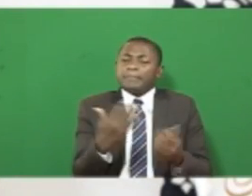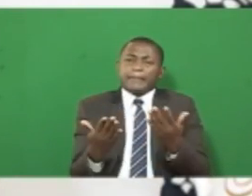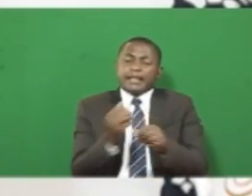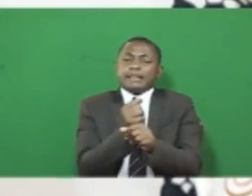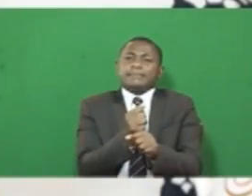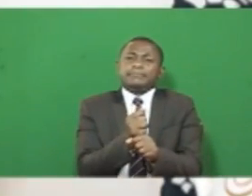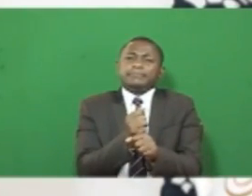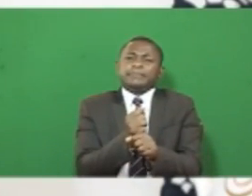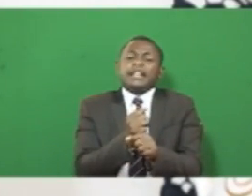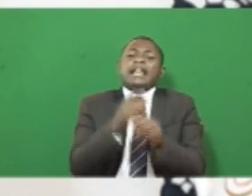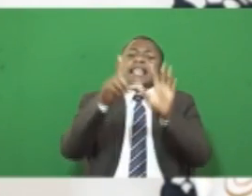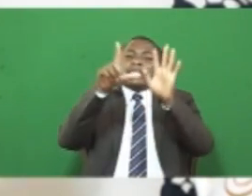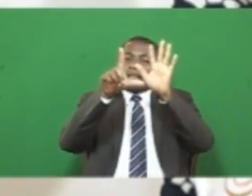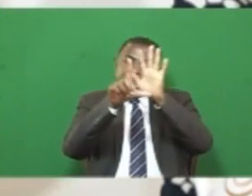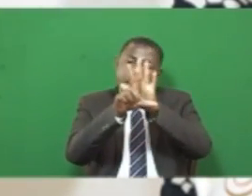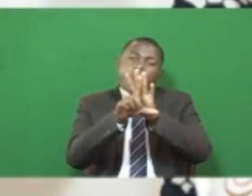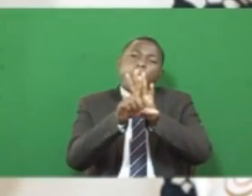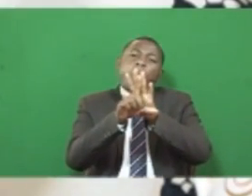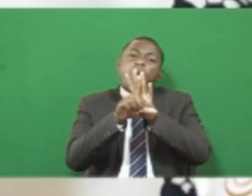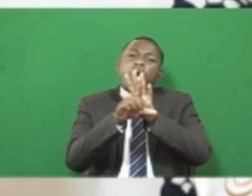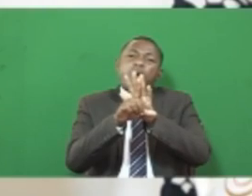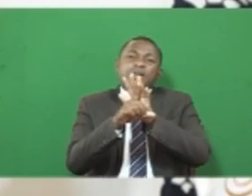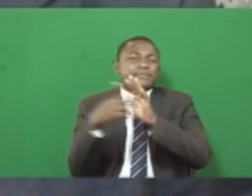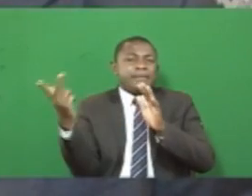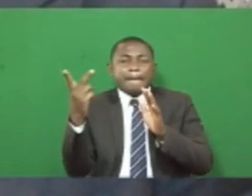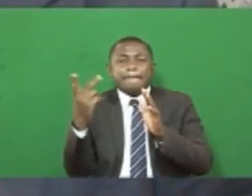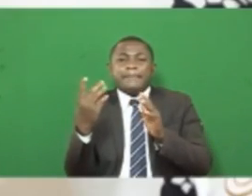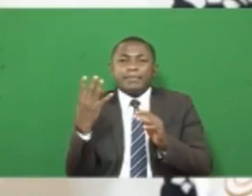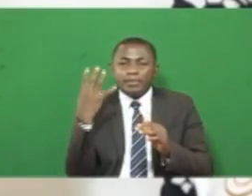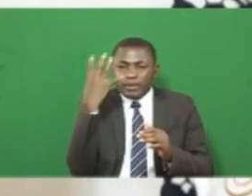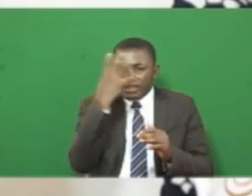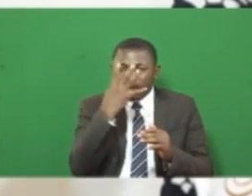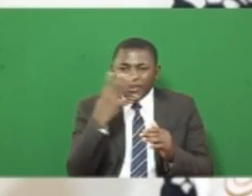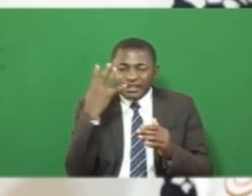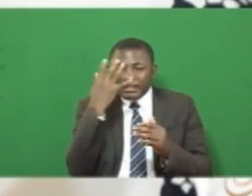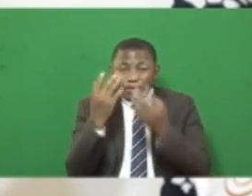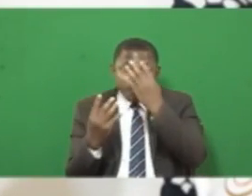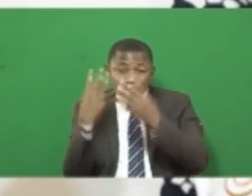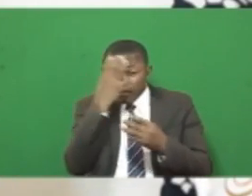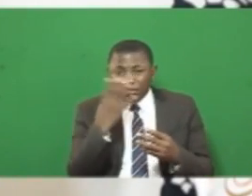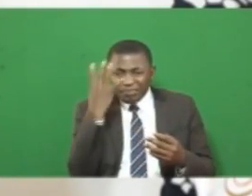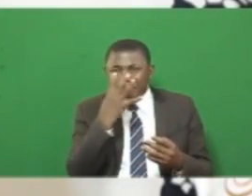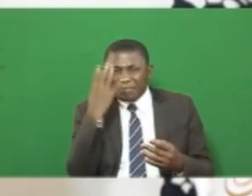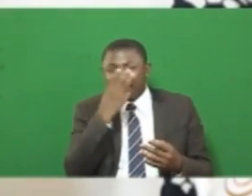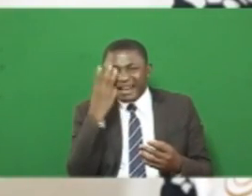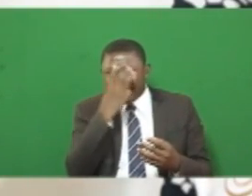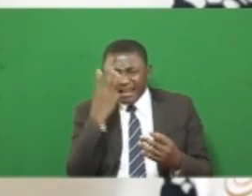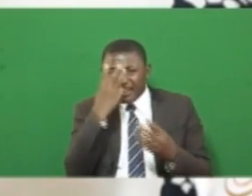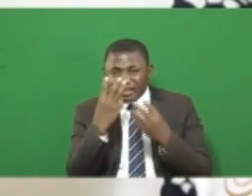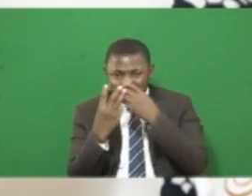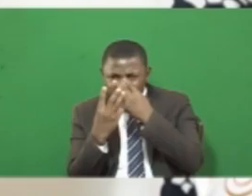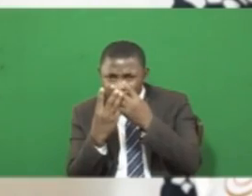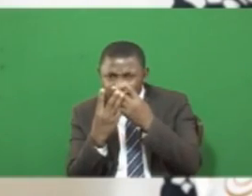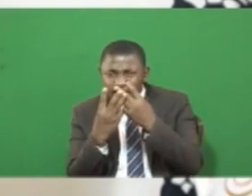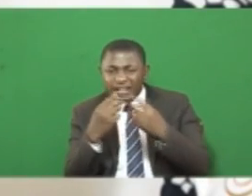tingaisa mamomo mwenzaniso wakadai mutemo unomira segrass semira. Alright. Ukaisa mira pamberi pako. Yeah. Inokuratidza kuti tai yaenda